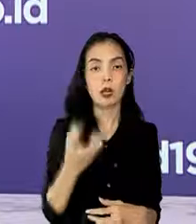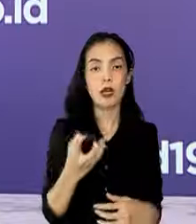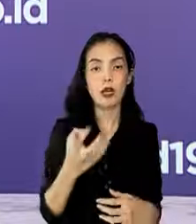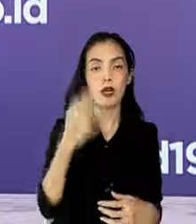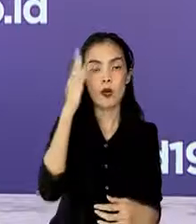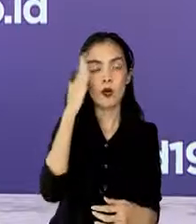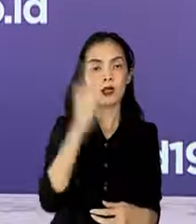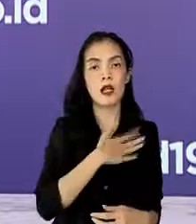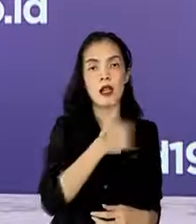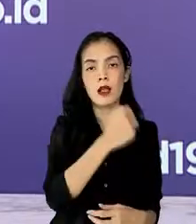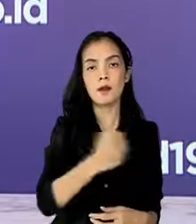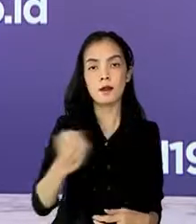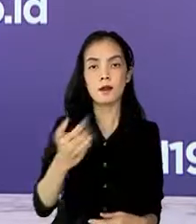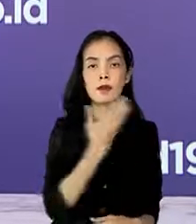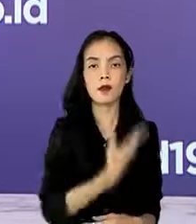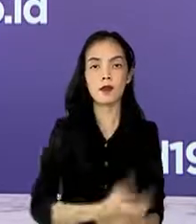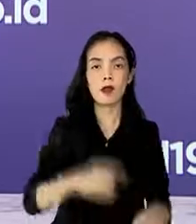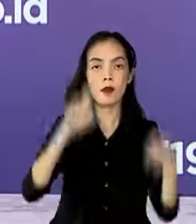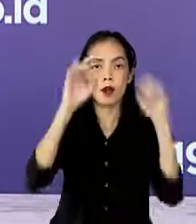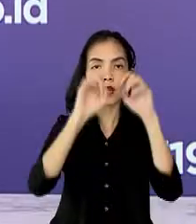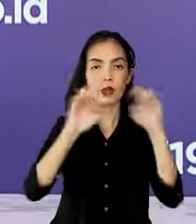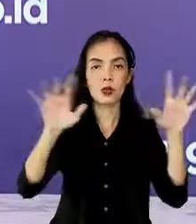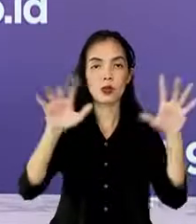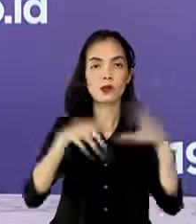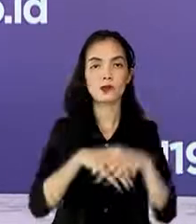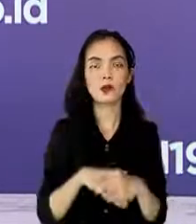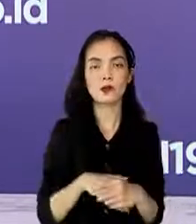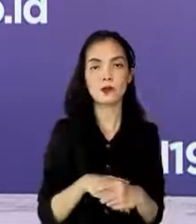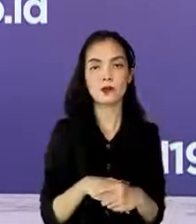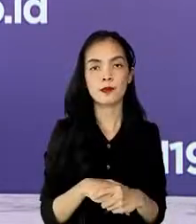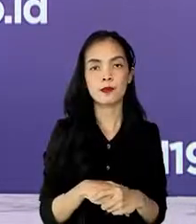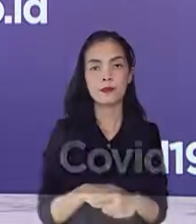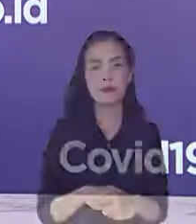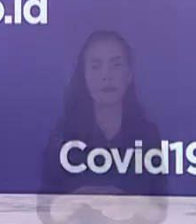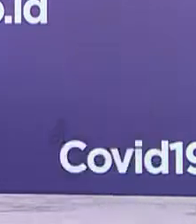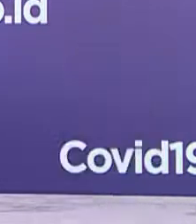sore wassalamu'alaikum warahmatullahi wabarakatuh